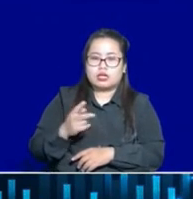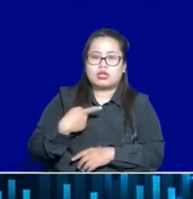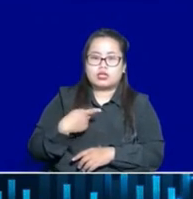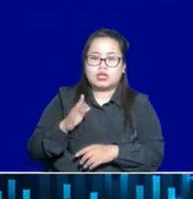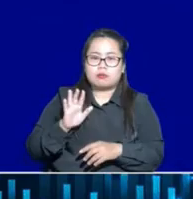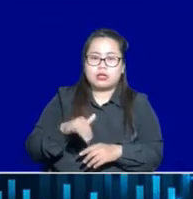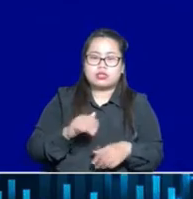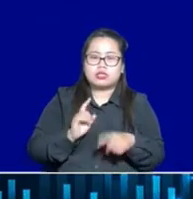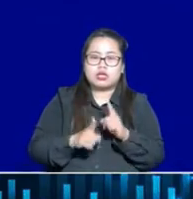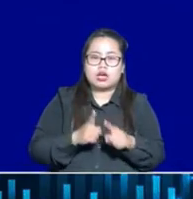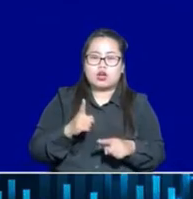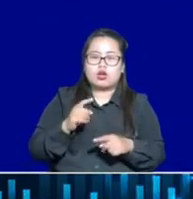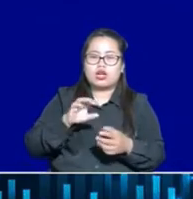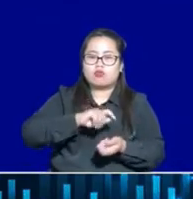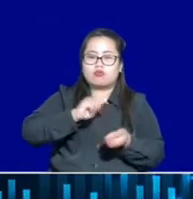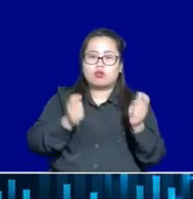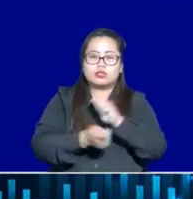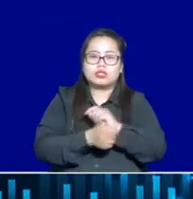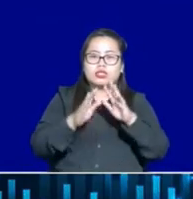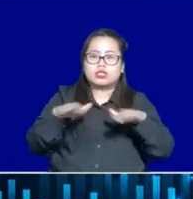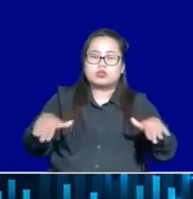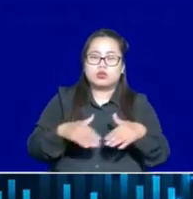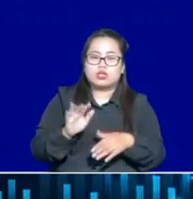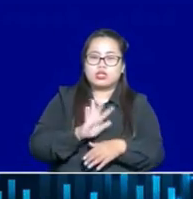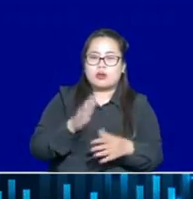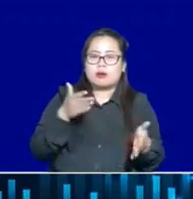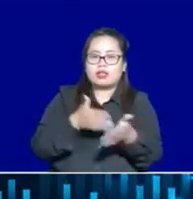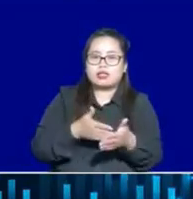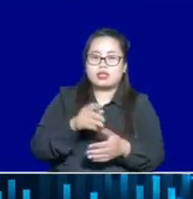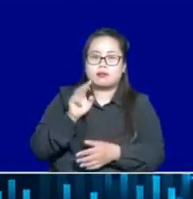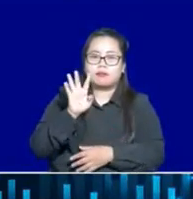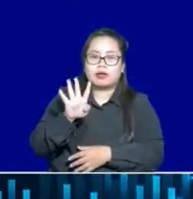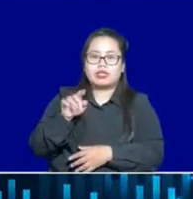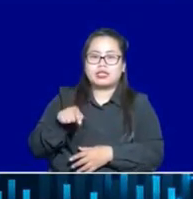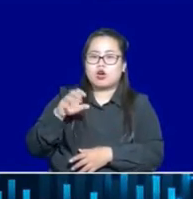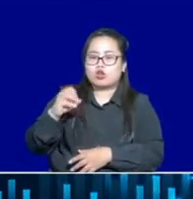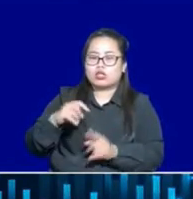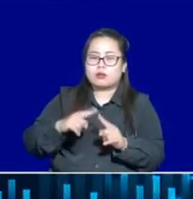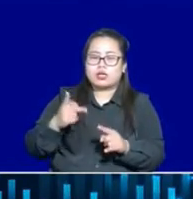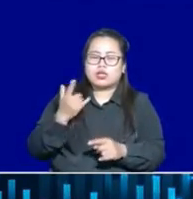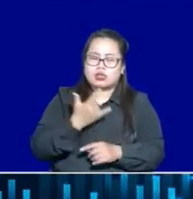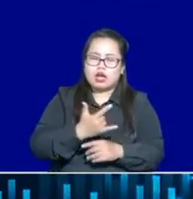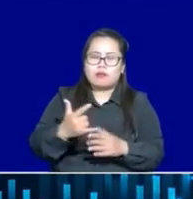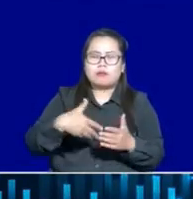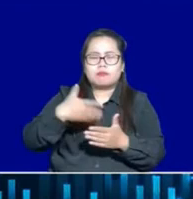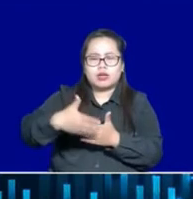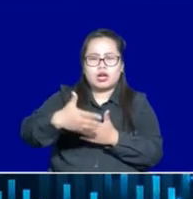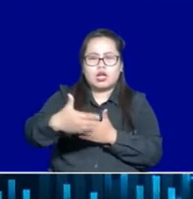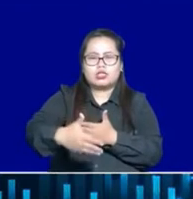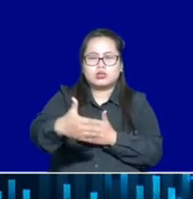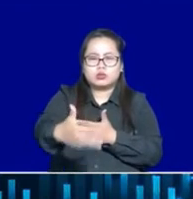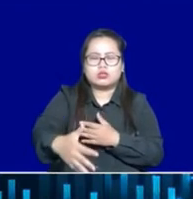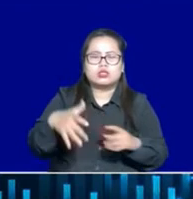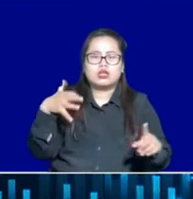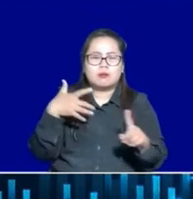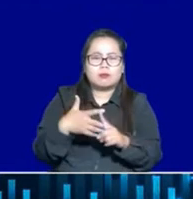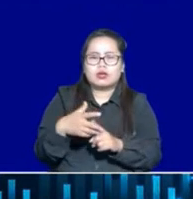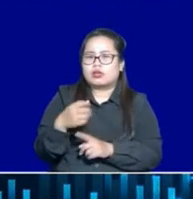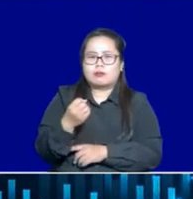Industri, revolusi industri memang tidak akan berhenti di 4.0. Dia akan terus berlanjut sampai entah ke